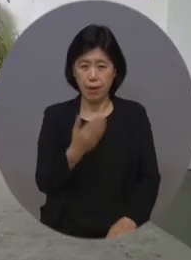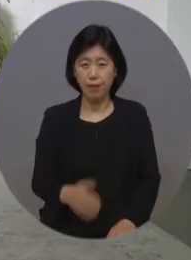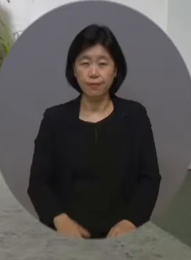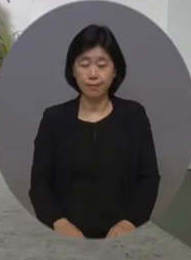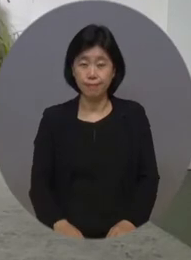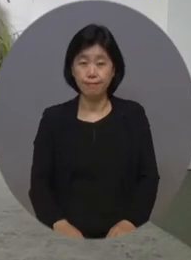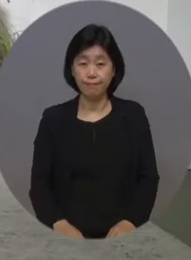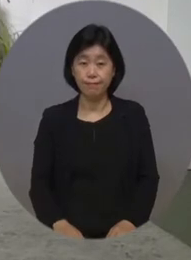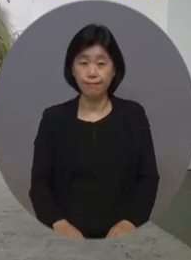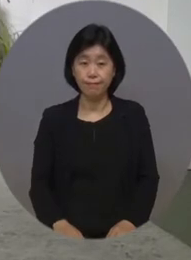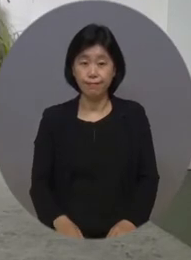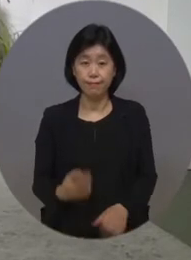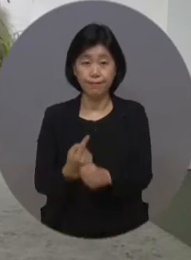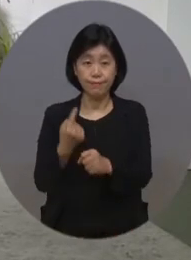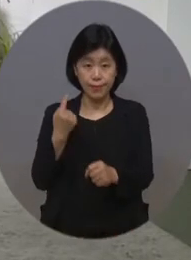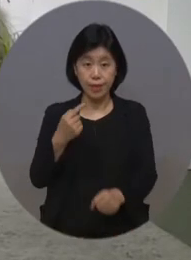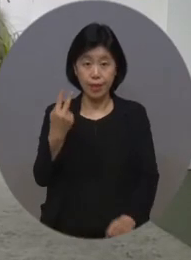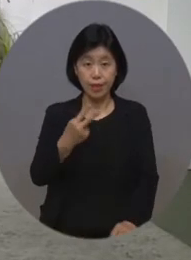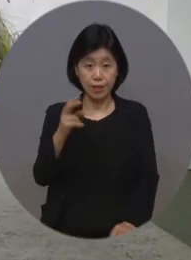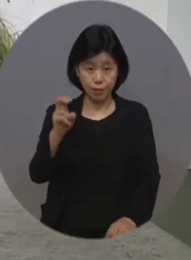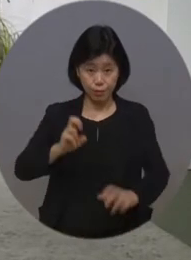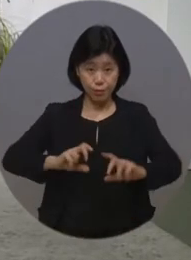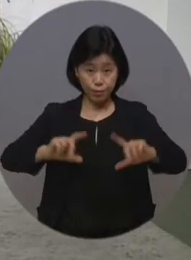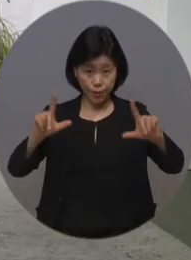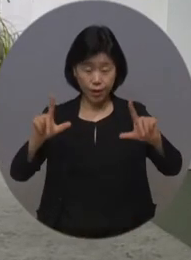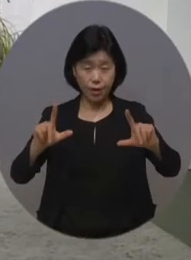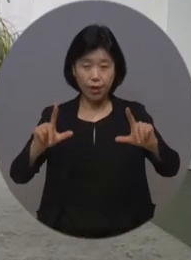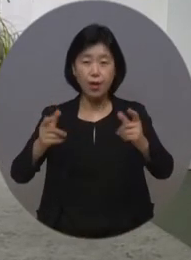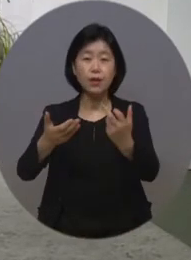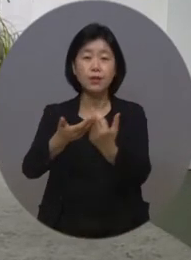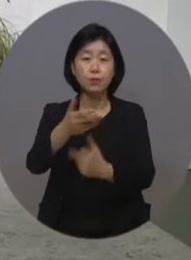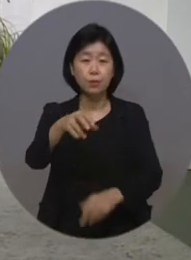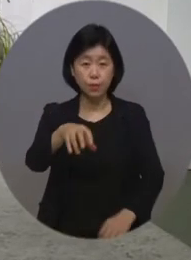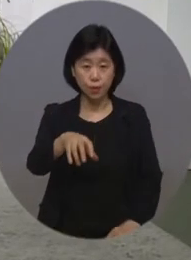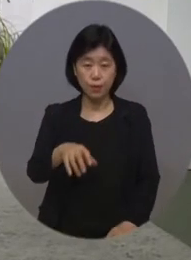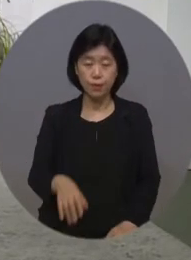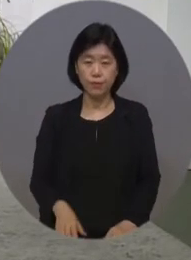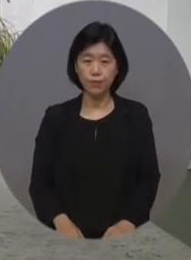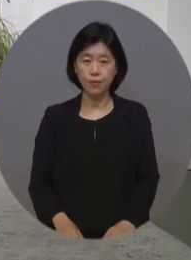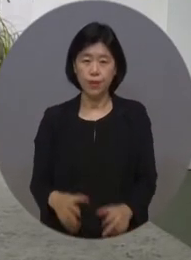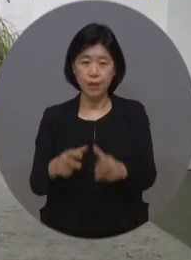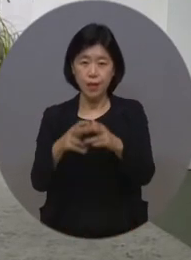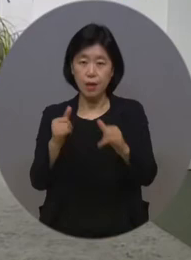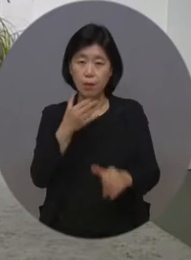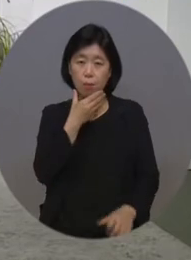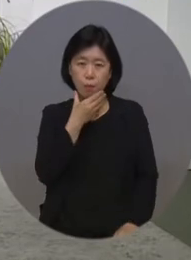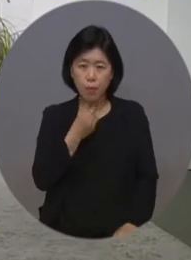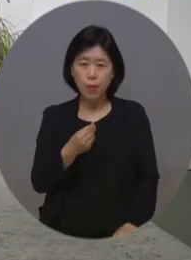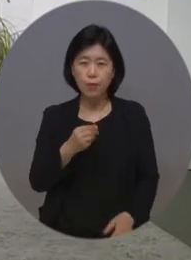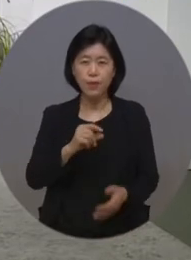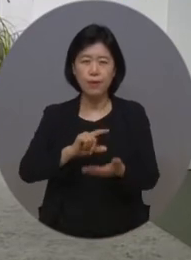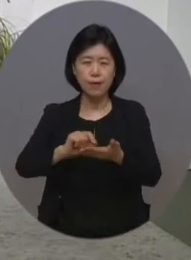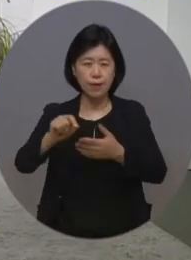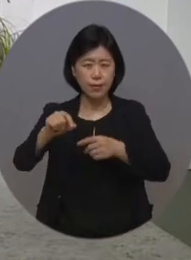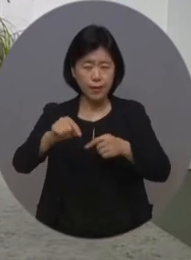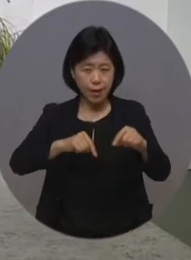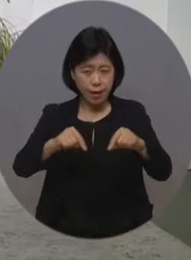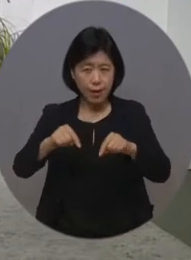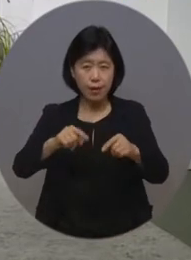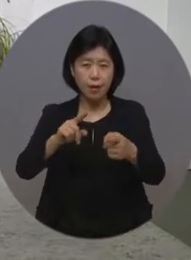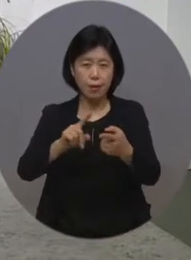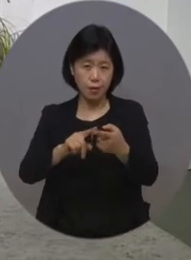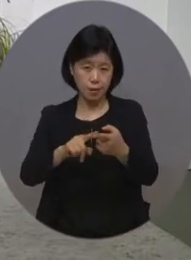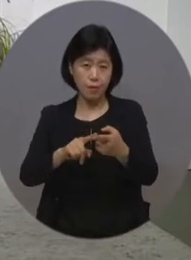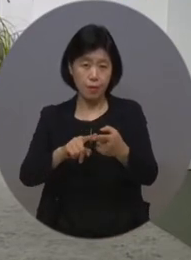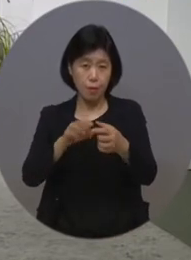작년에 2020년 도에 그 제주도에 2 장애인 복지정책 관련된 부분들의